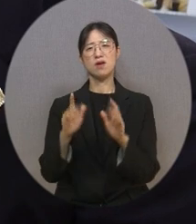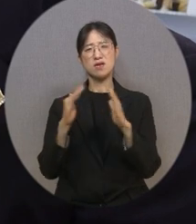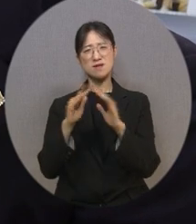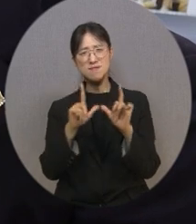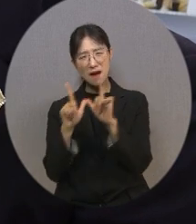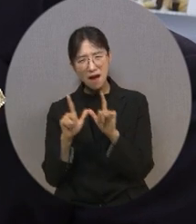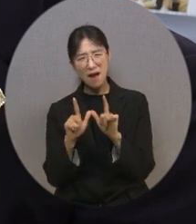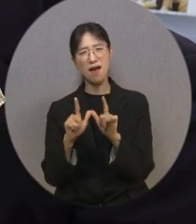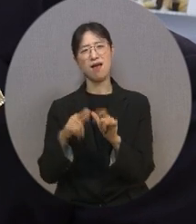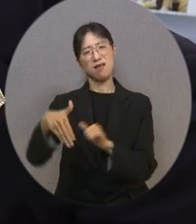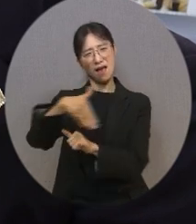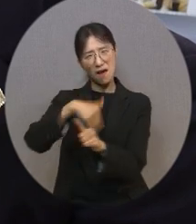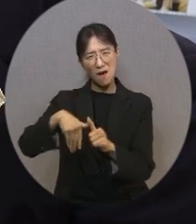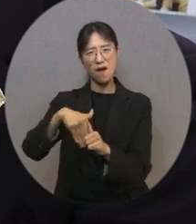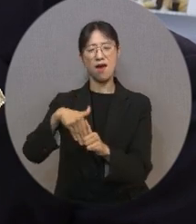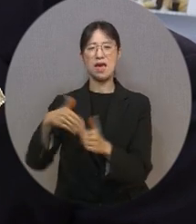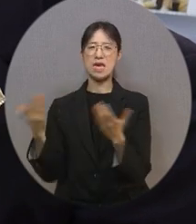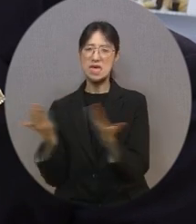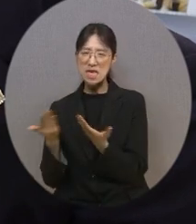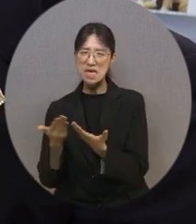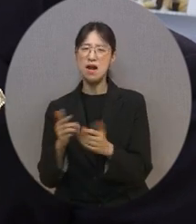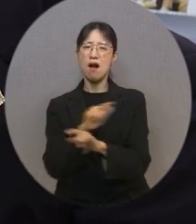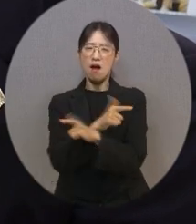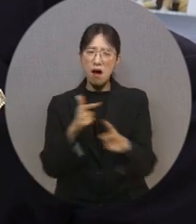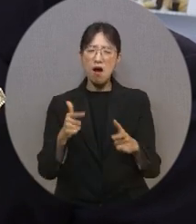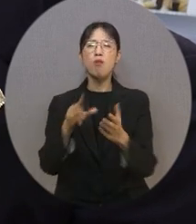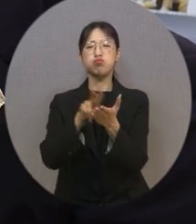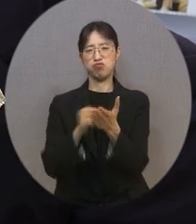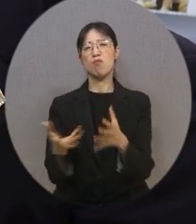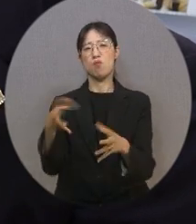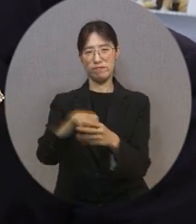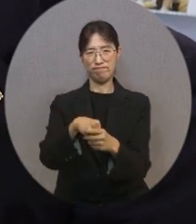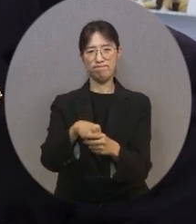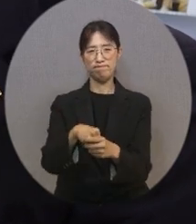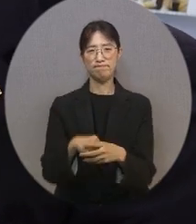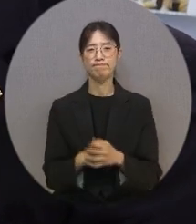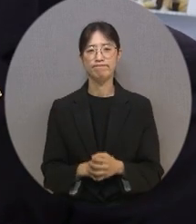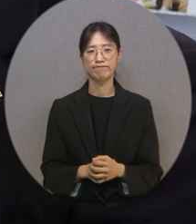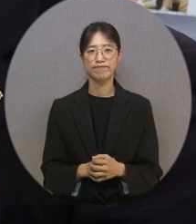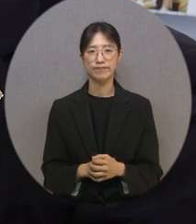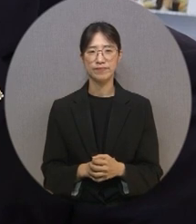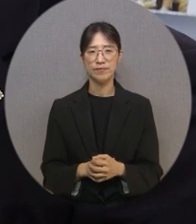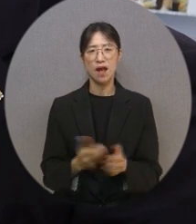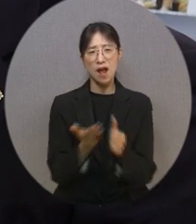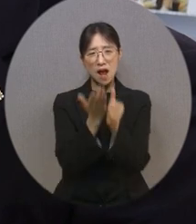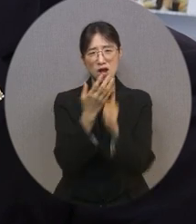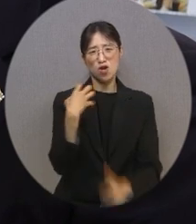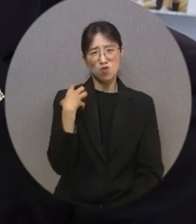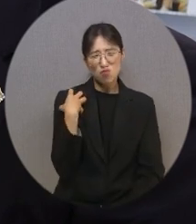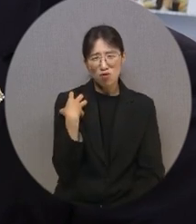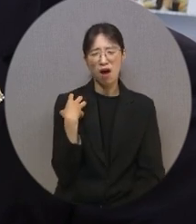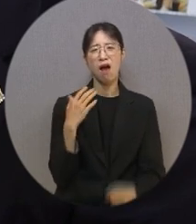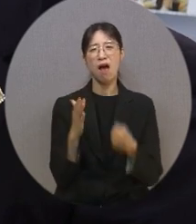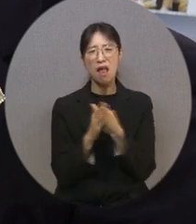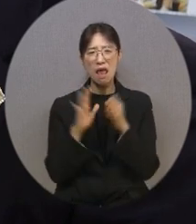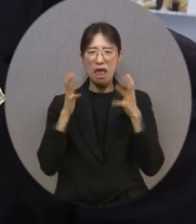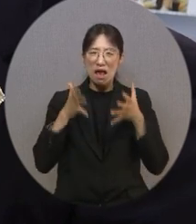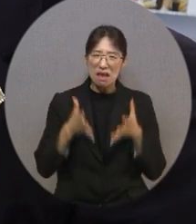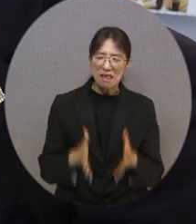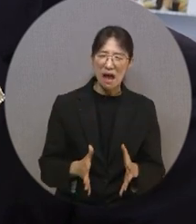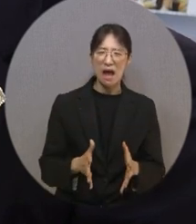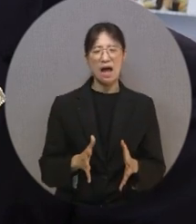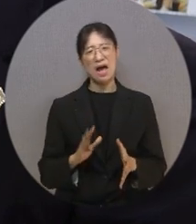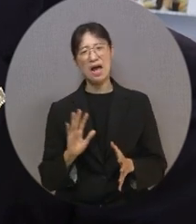여건, 일자리 등 다양한 문제를 포괄하고 있습니다. 양육 부담은 출산을 망설이게